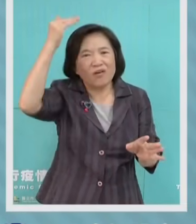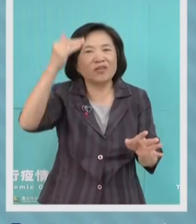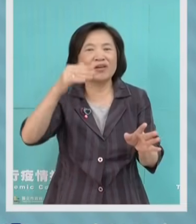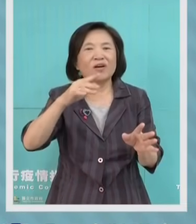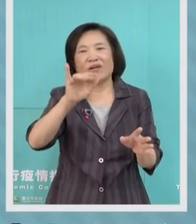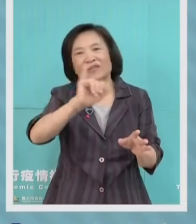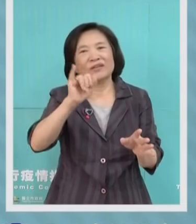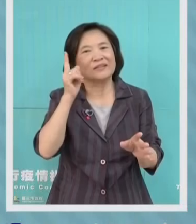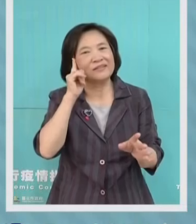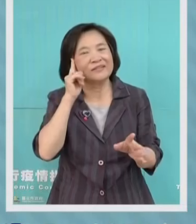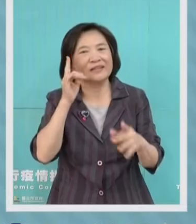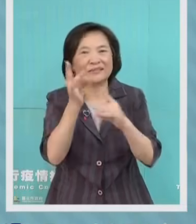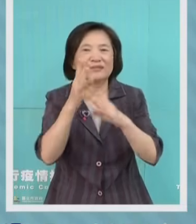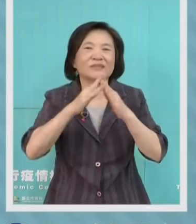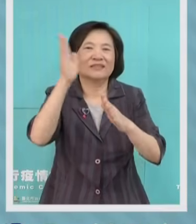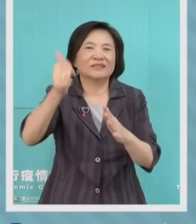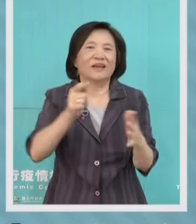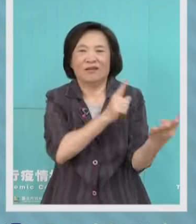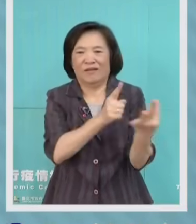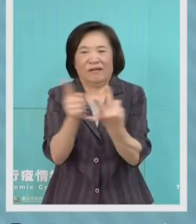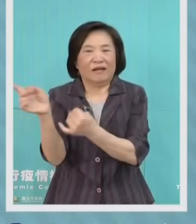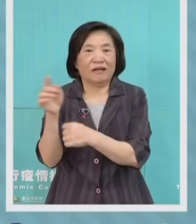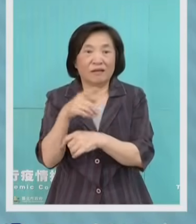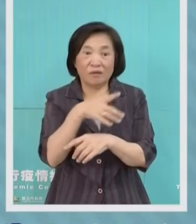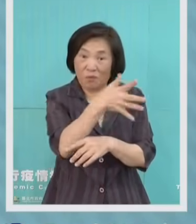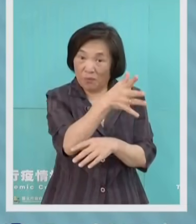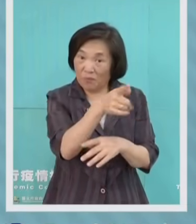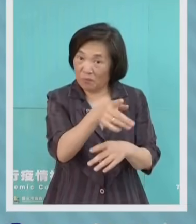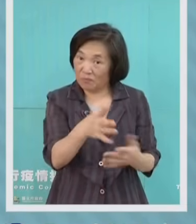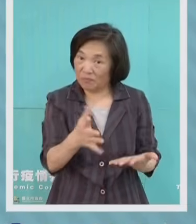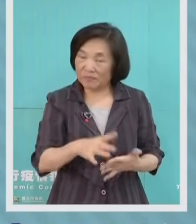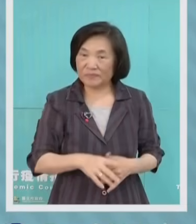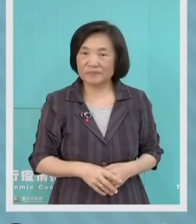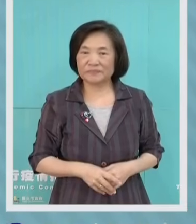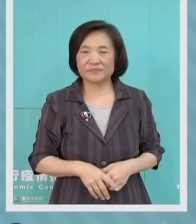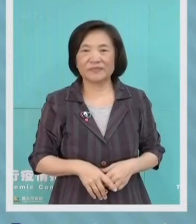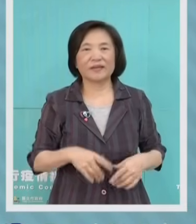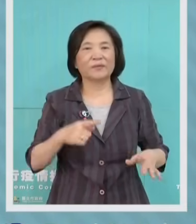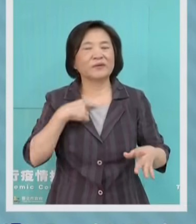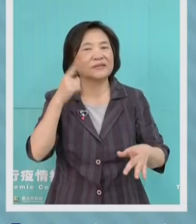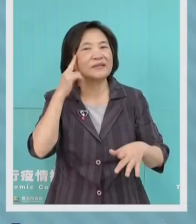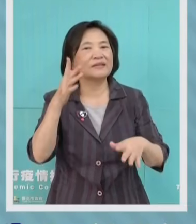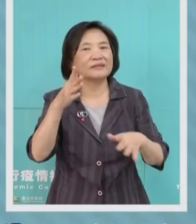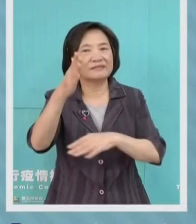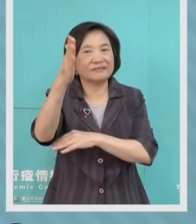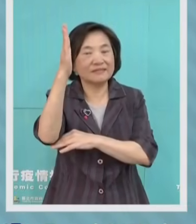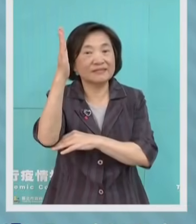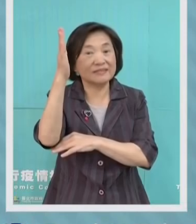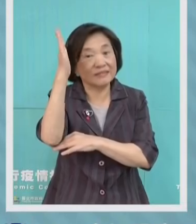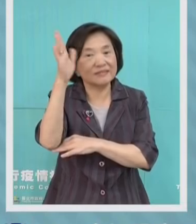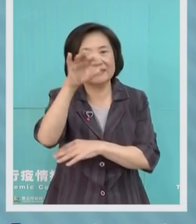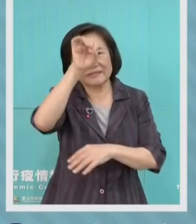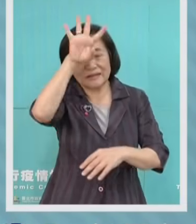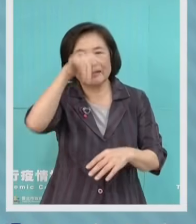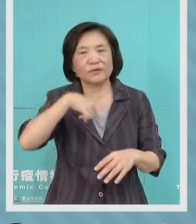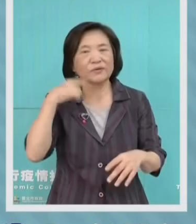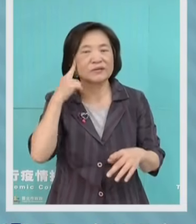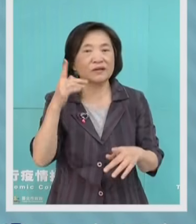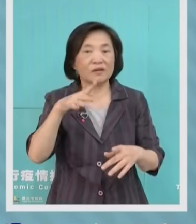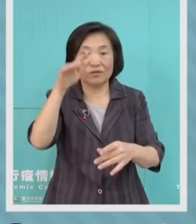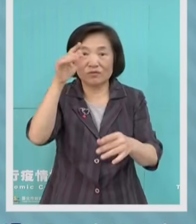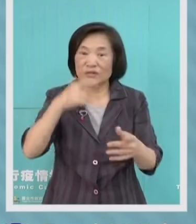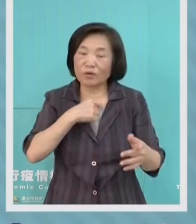长，请问市长看法？ 是这样的哦，做一个政党，他一定会哦该去投入选举，还是会去选举嘛？